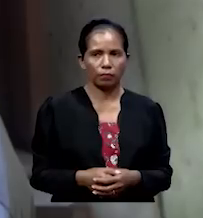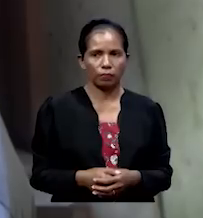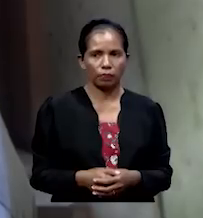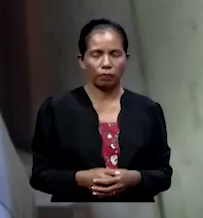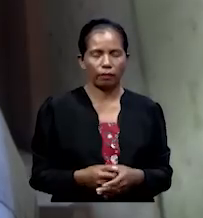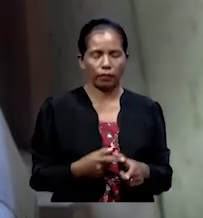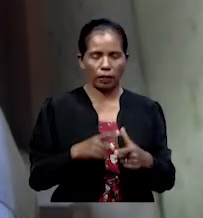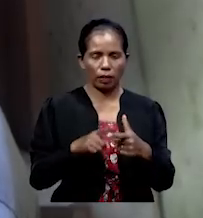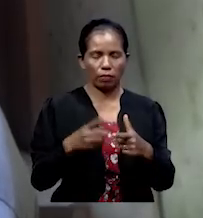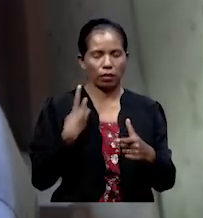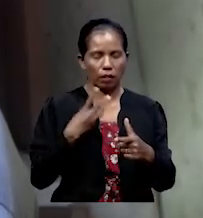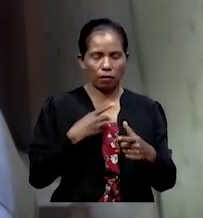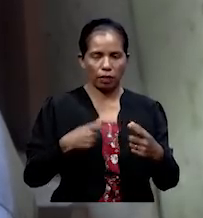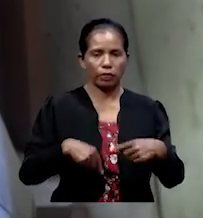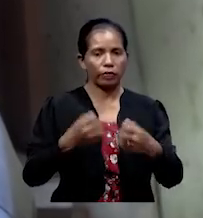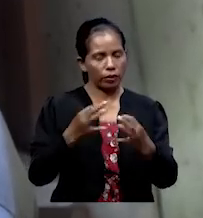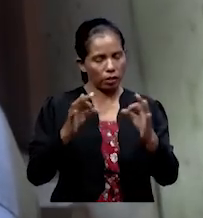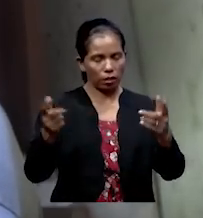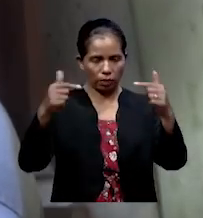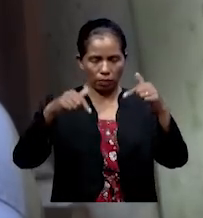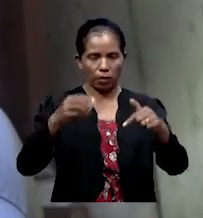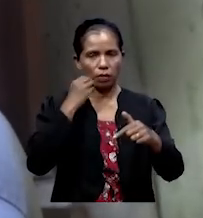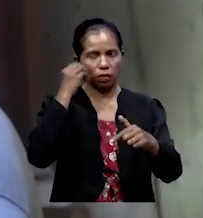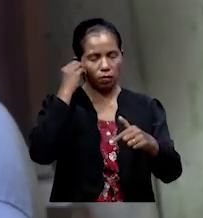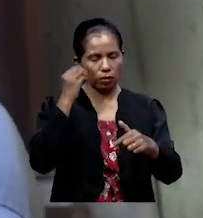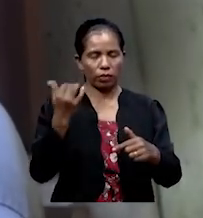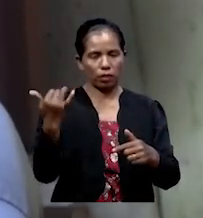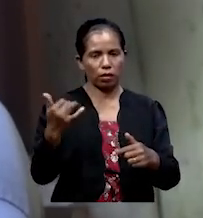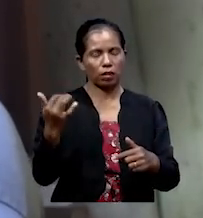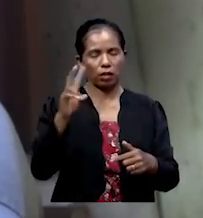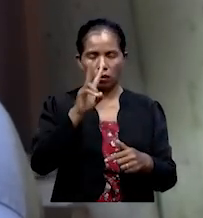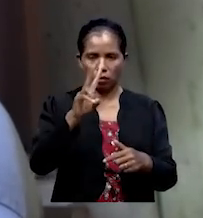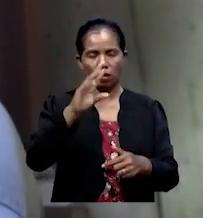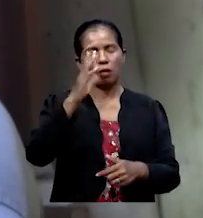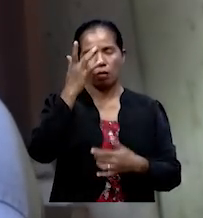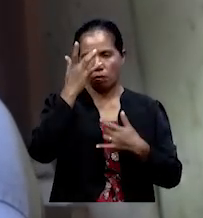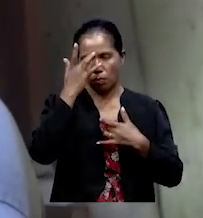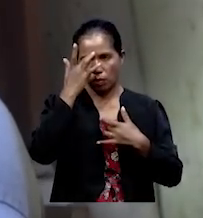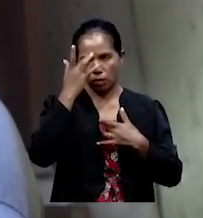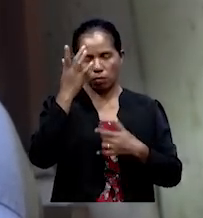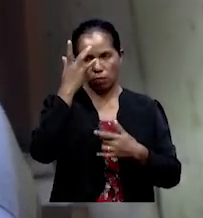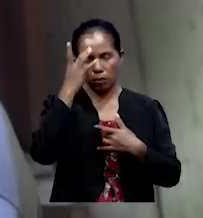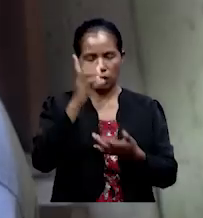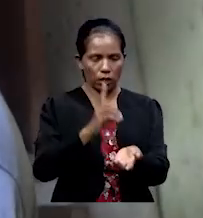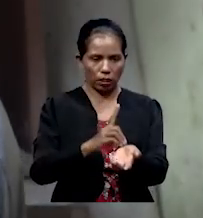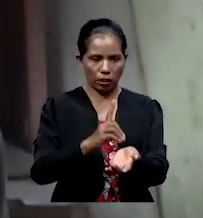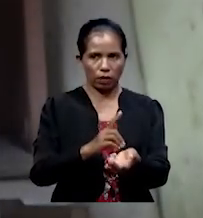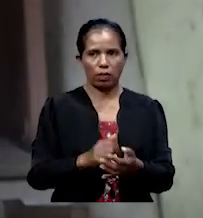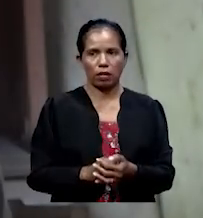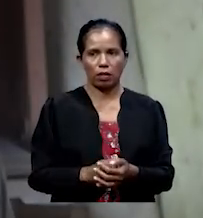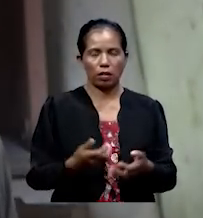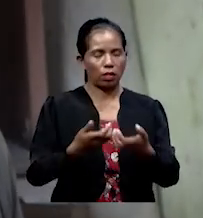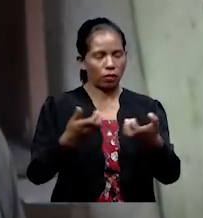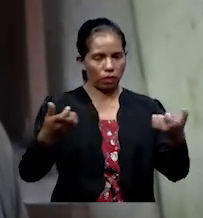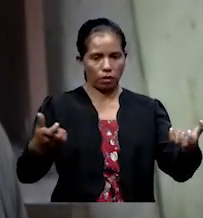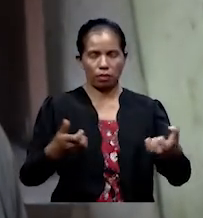Depo saya mial tadi film yang baik dia ni, kau jadi kalau fender dok ni senior moras vale, mal dengge dengge moras dengge ni, antara five mal dia